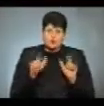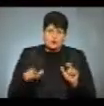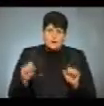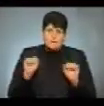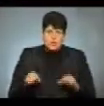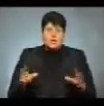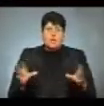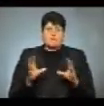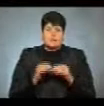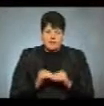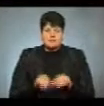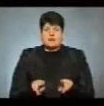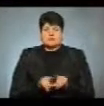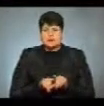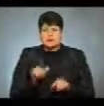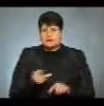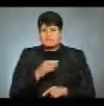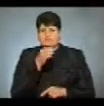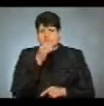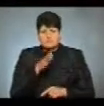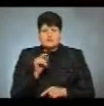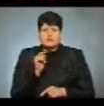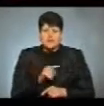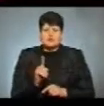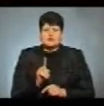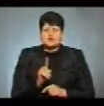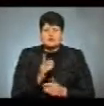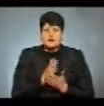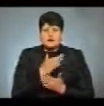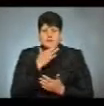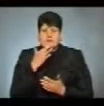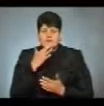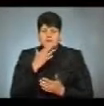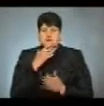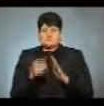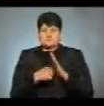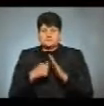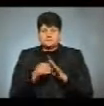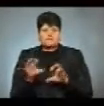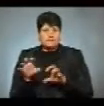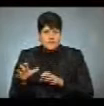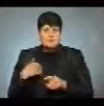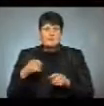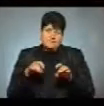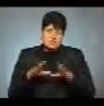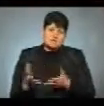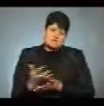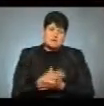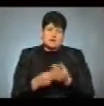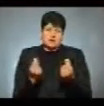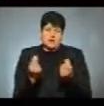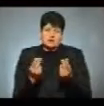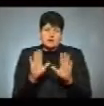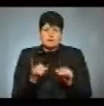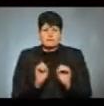об'єднатися. А також людей не влаштовувало те, що є багато безпритульних тварин. І ми вирішили зібрати кошти і